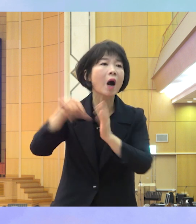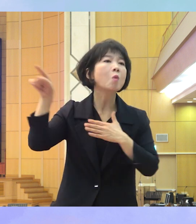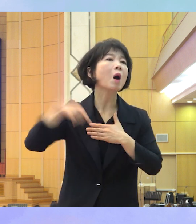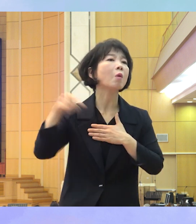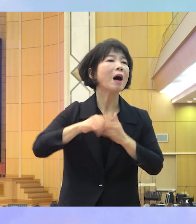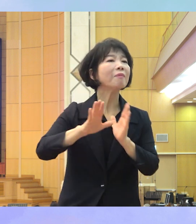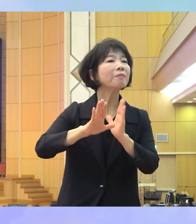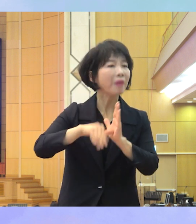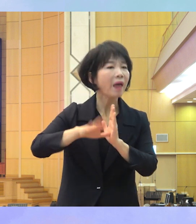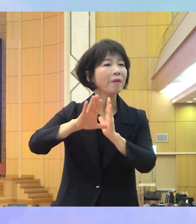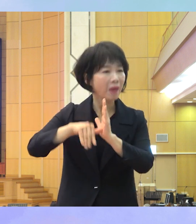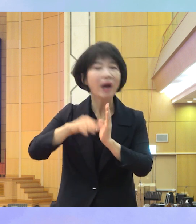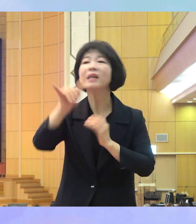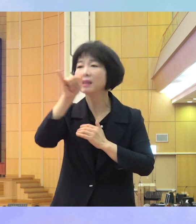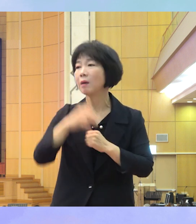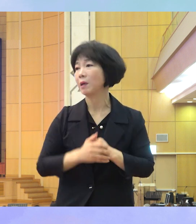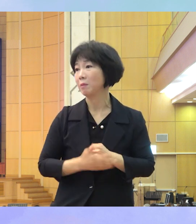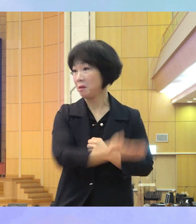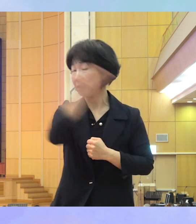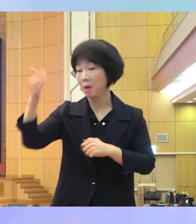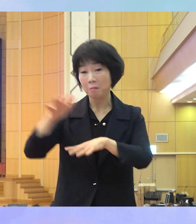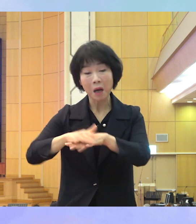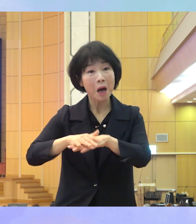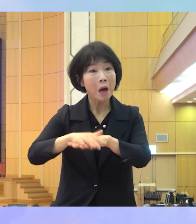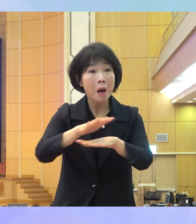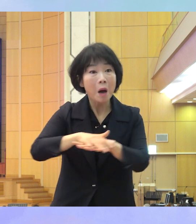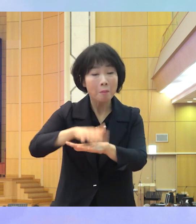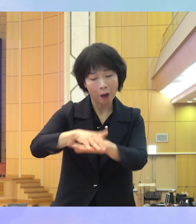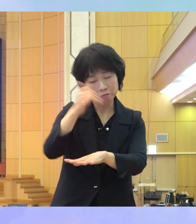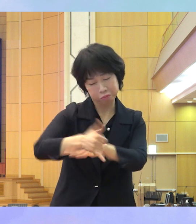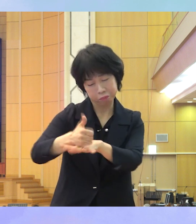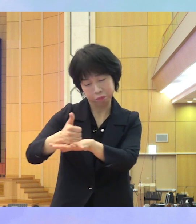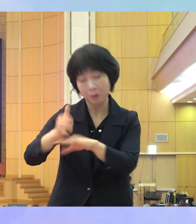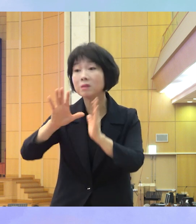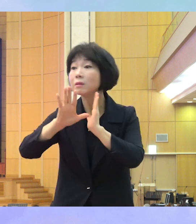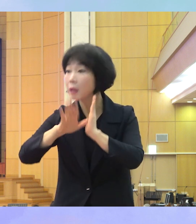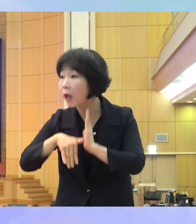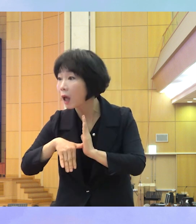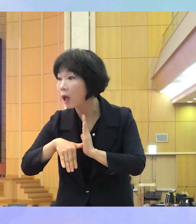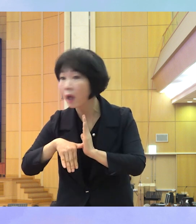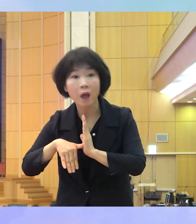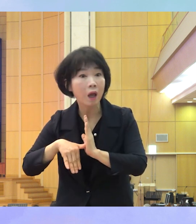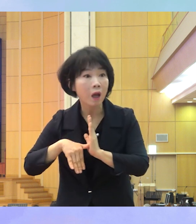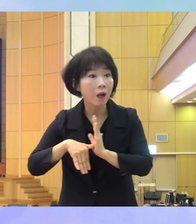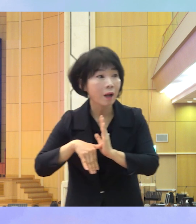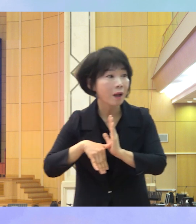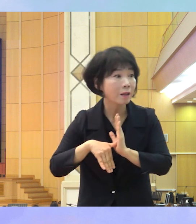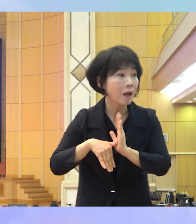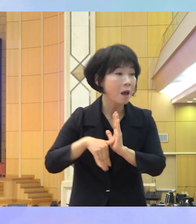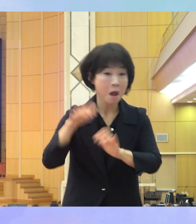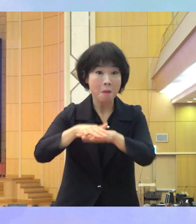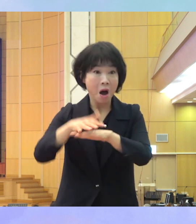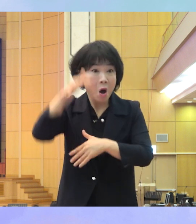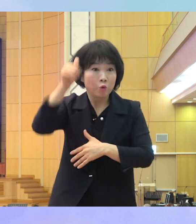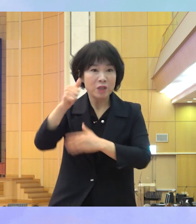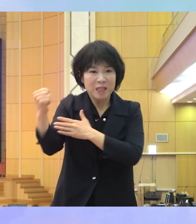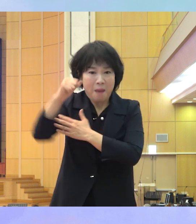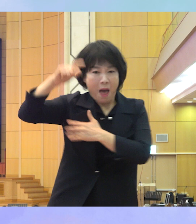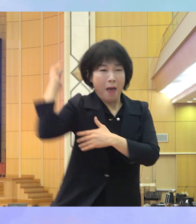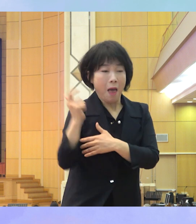있습니다. 농사를 지어도 아무리 1등 농부라 하더라도